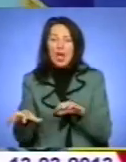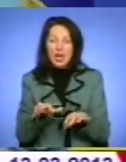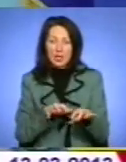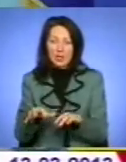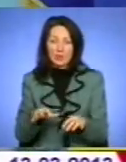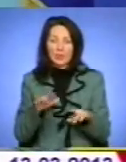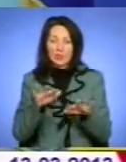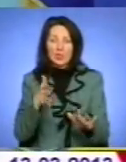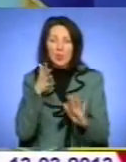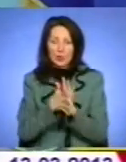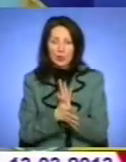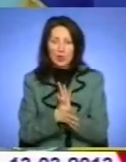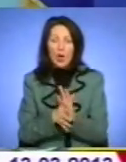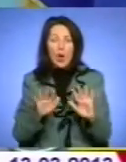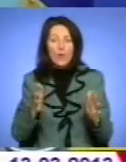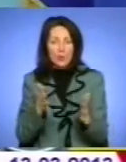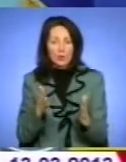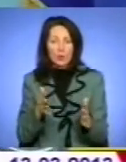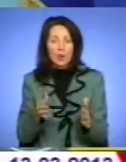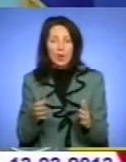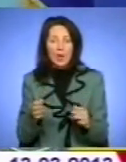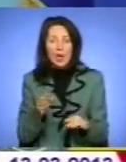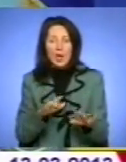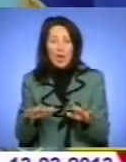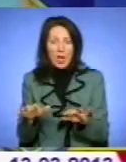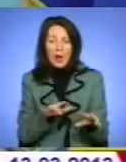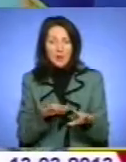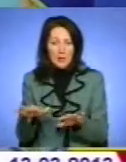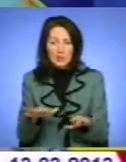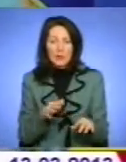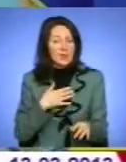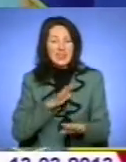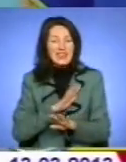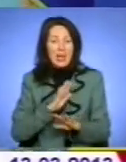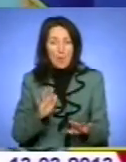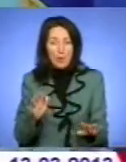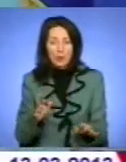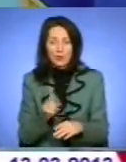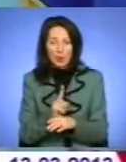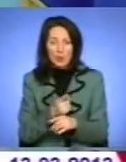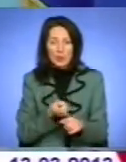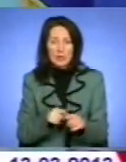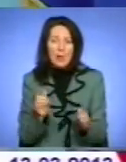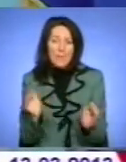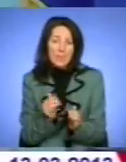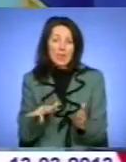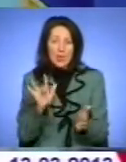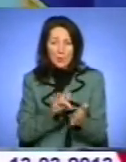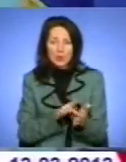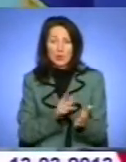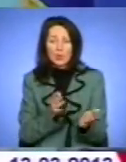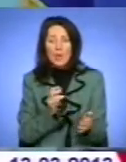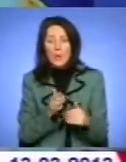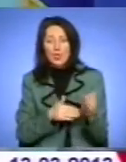якихось зловживання чи скриньками, чи іншими у нас в Тернополі не було. Це є досить невелике місто. Місто, яке практично один одного знає,